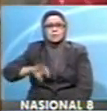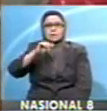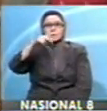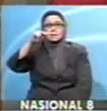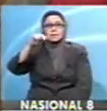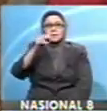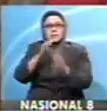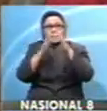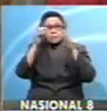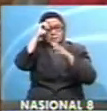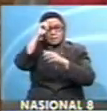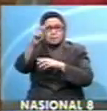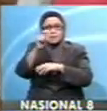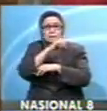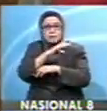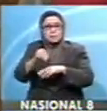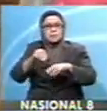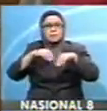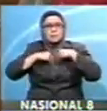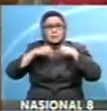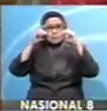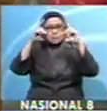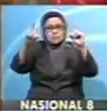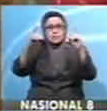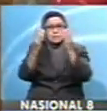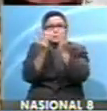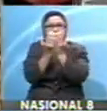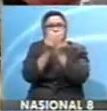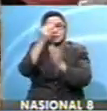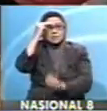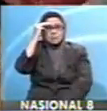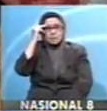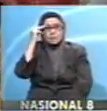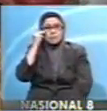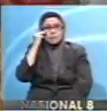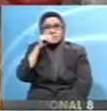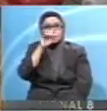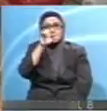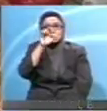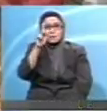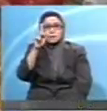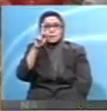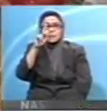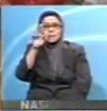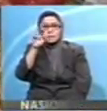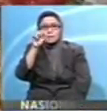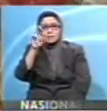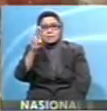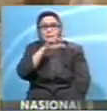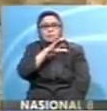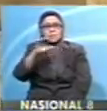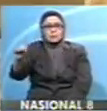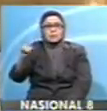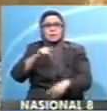1949 almarhum mendapat pendidikan di sekolah Melayu Teluk Kurau dan katung convent girl school di Singapura